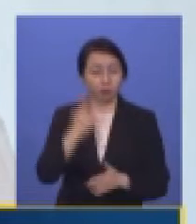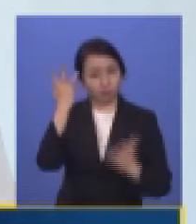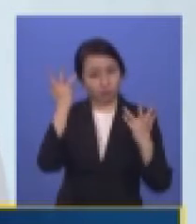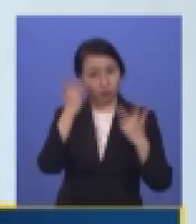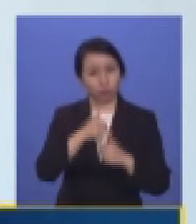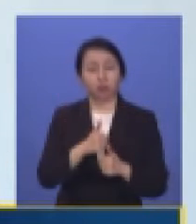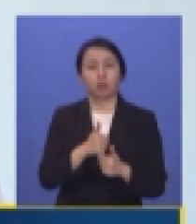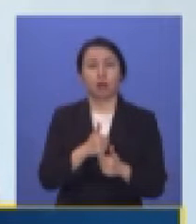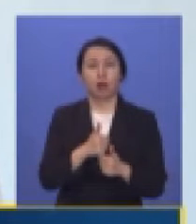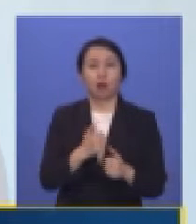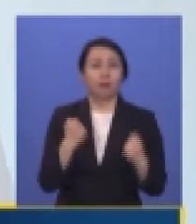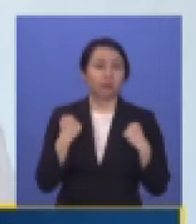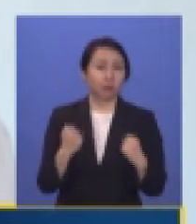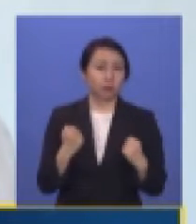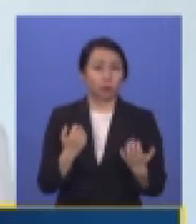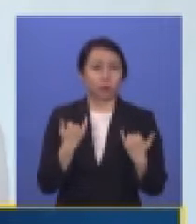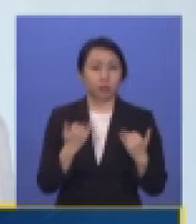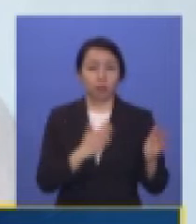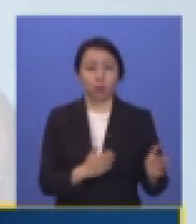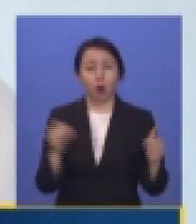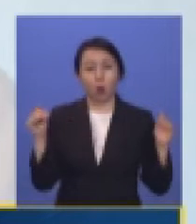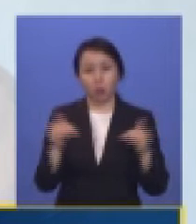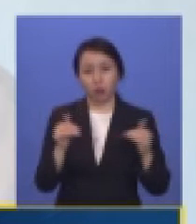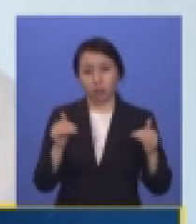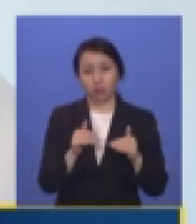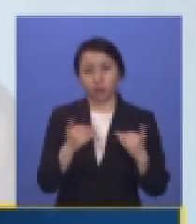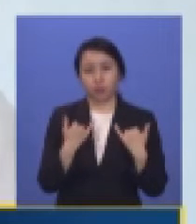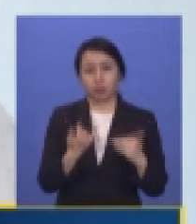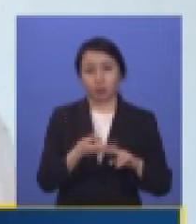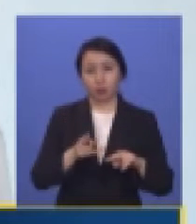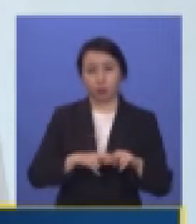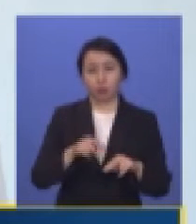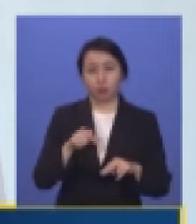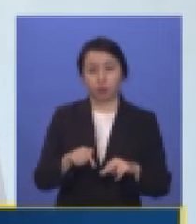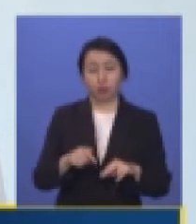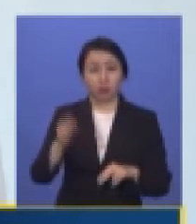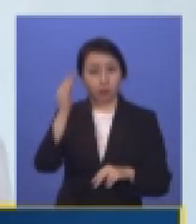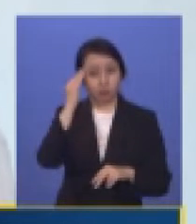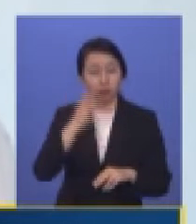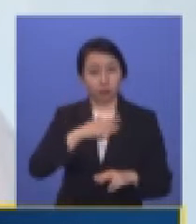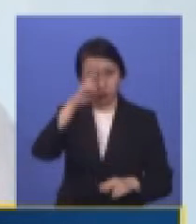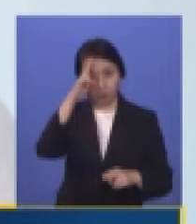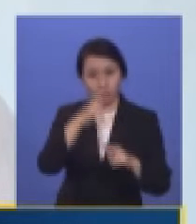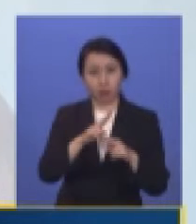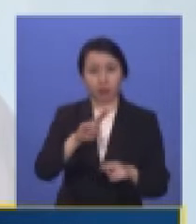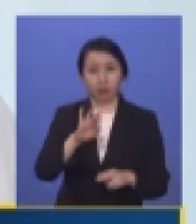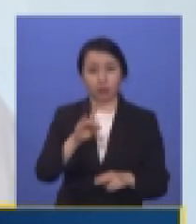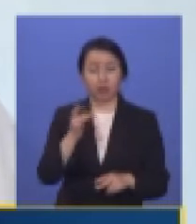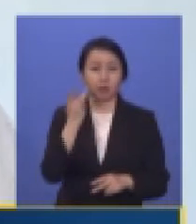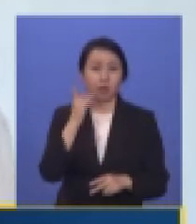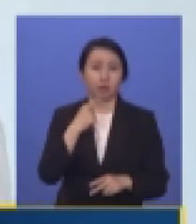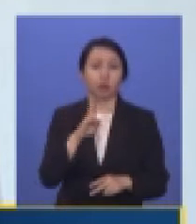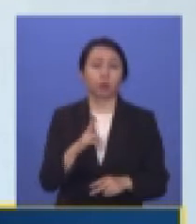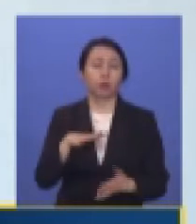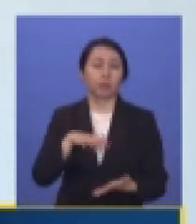в спорт, влюбился в этот спорт-интернат. Сейчас он колледжем является, потому что мысль моего брата Кайсара, он всегда говорил, тот,